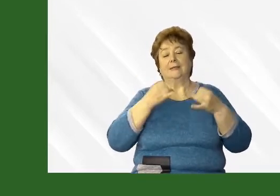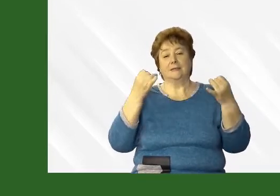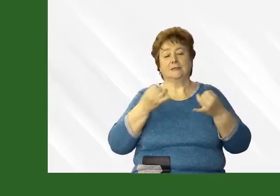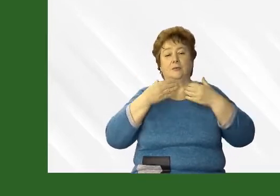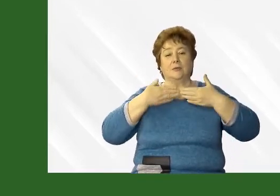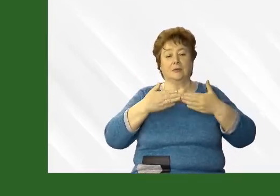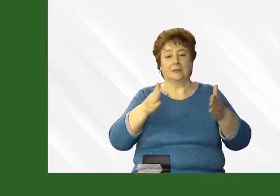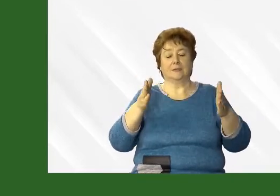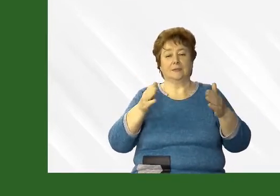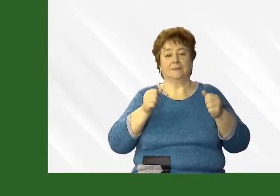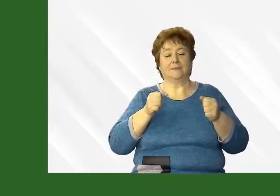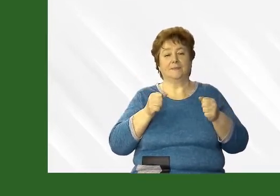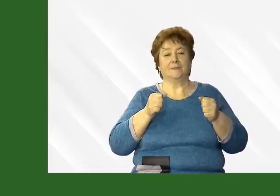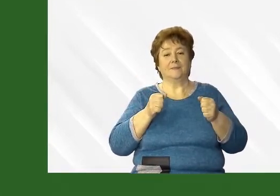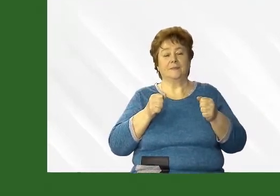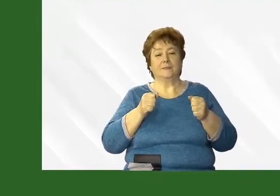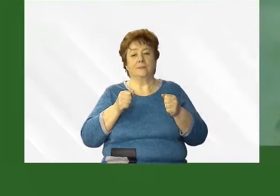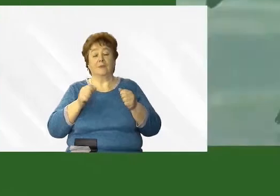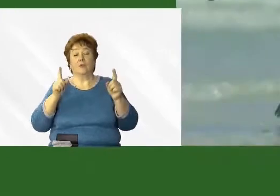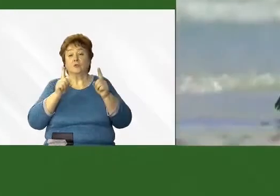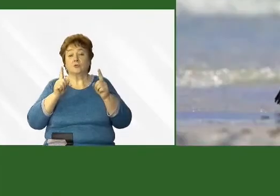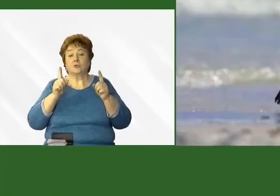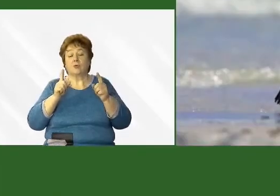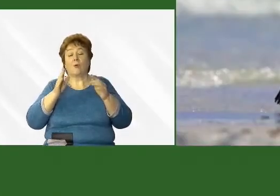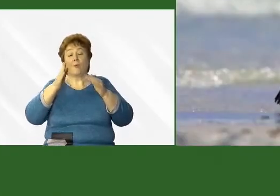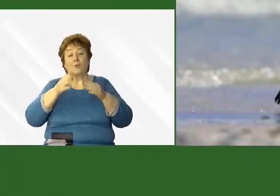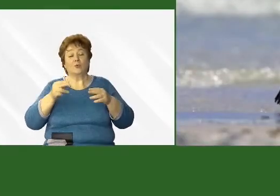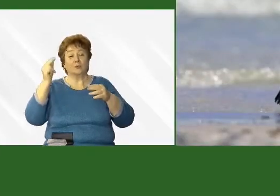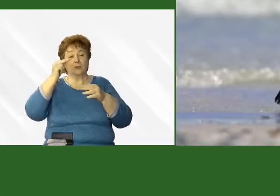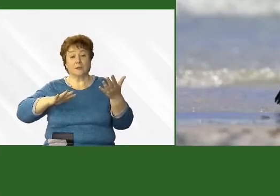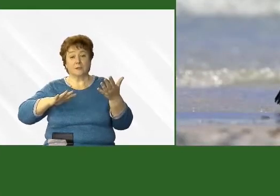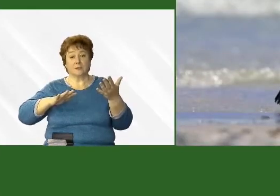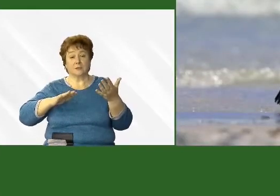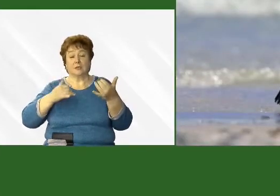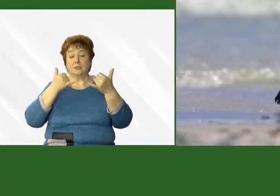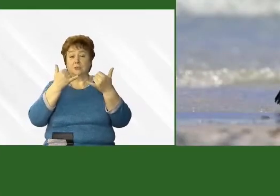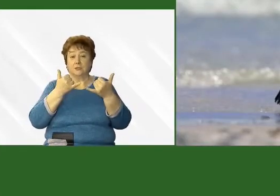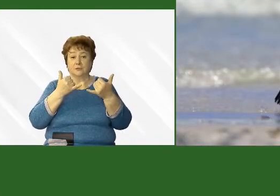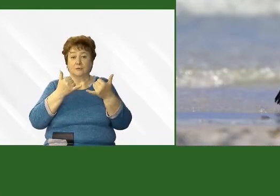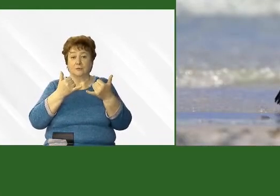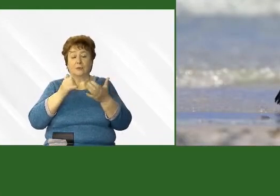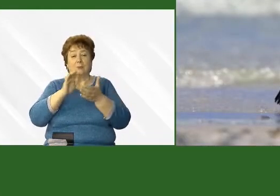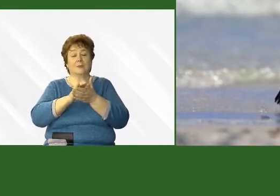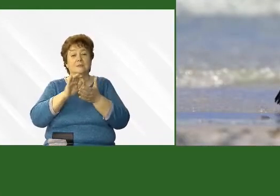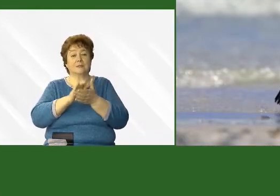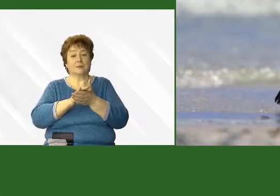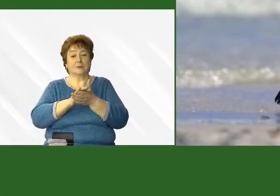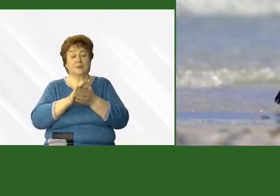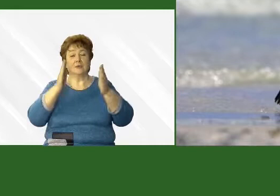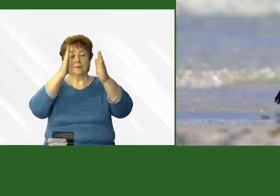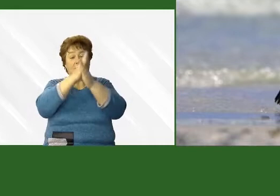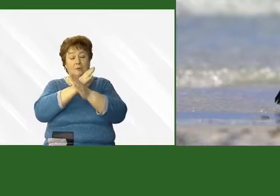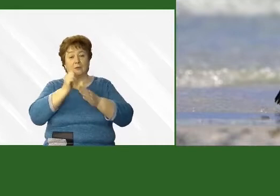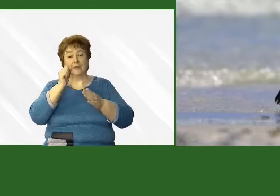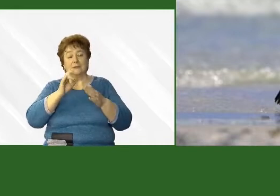истории открытия. А что же будем изучать дальше? Сегодня мы познакомимся с